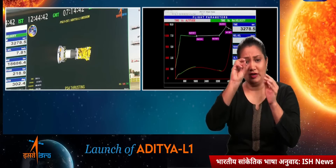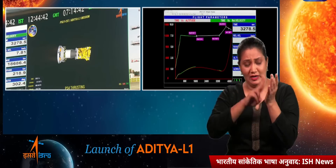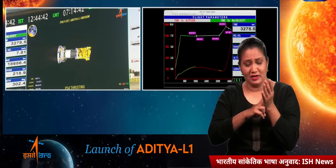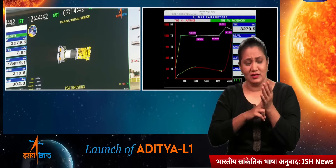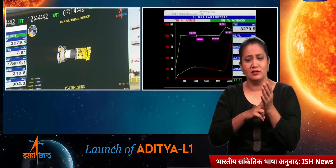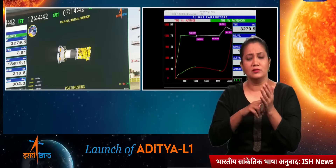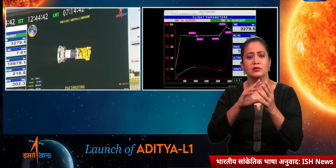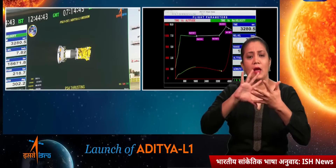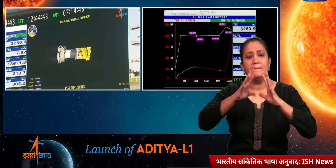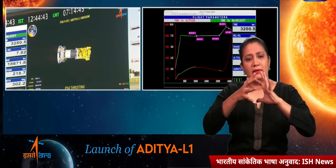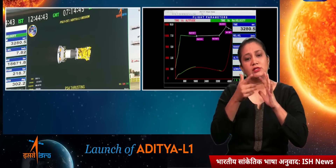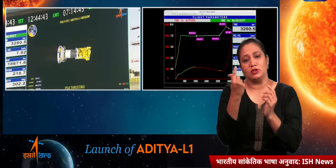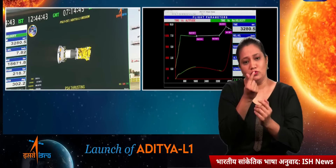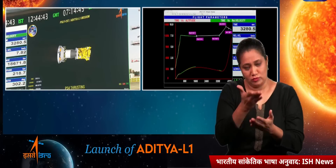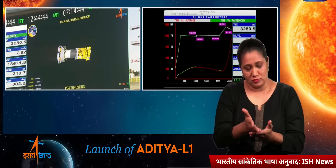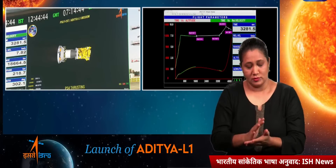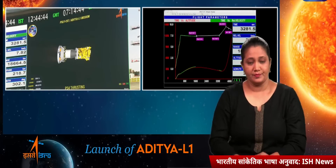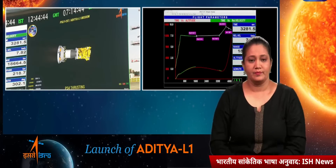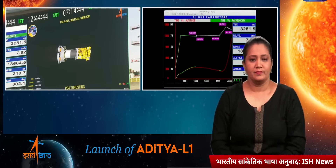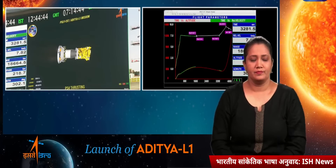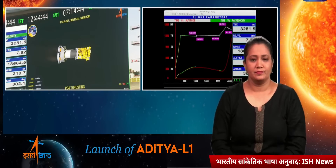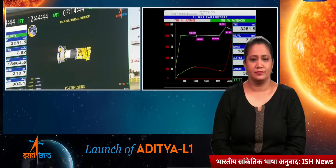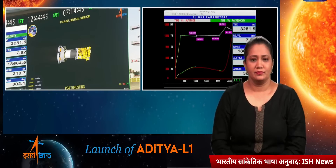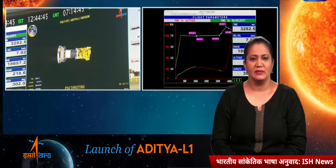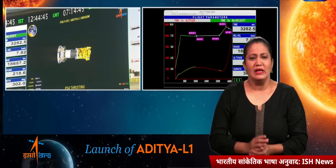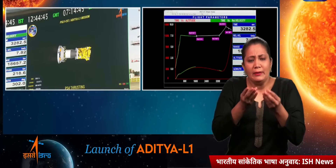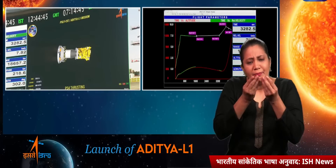का इस्तेमाल हो रहा है। यह तरल